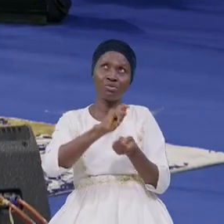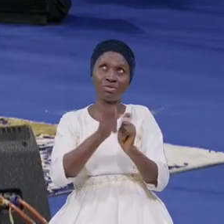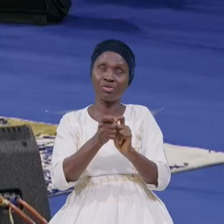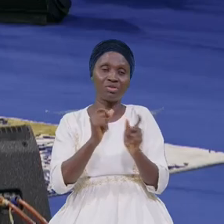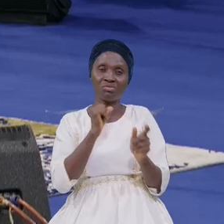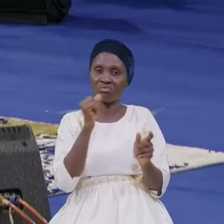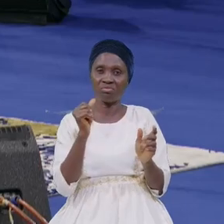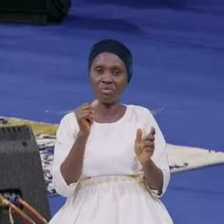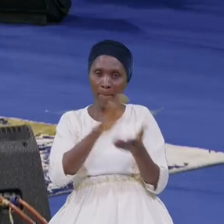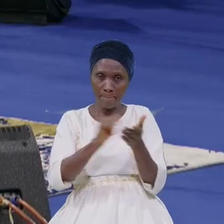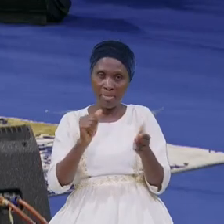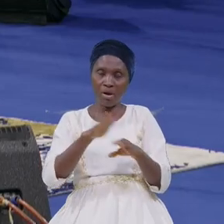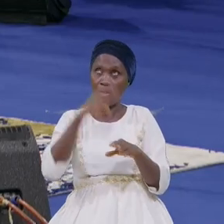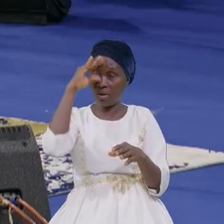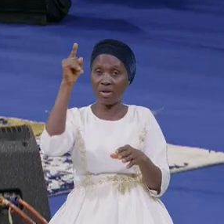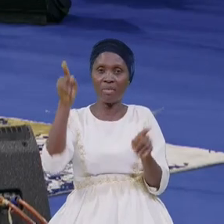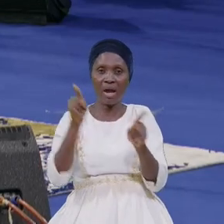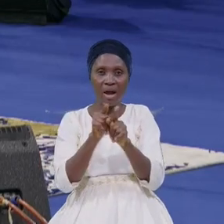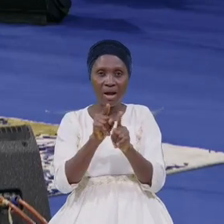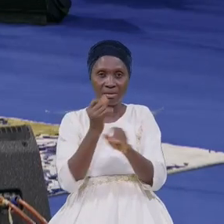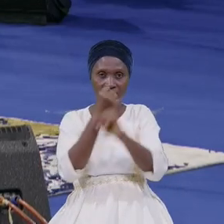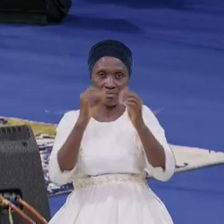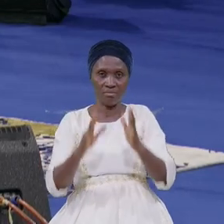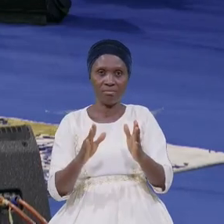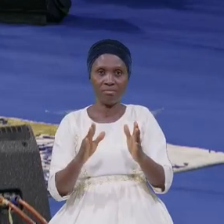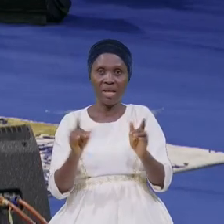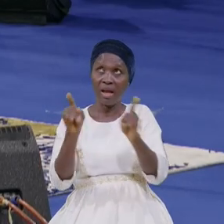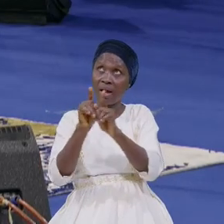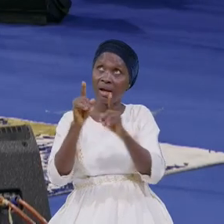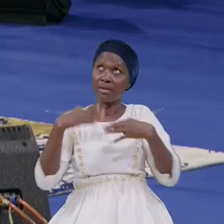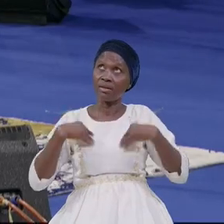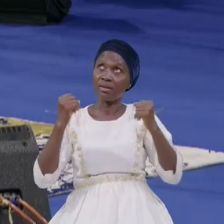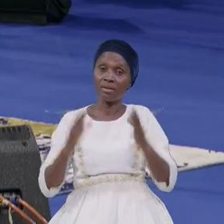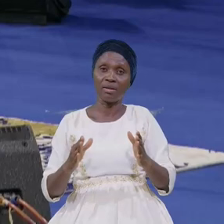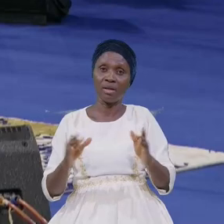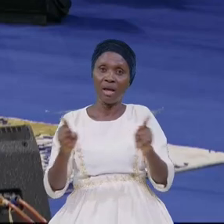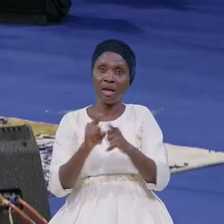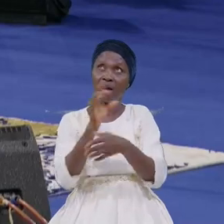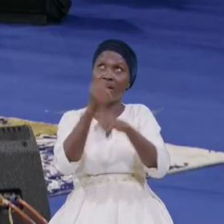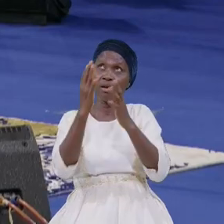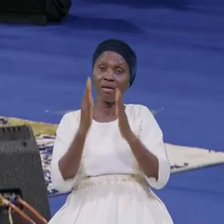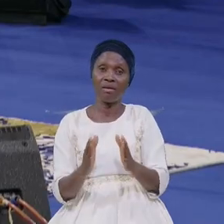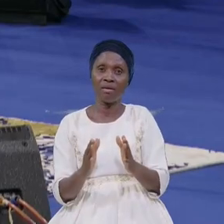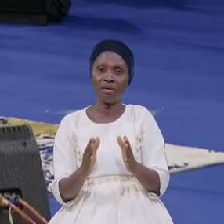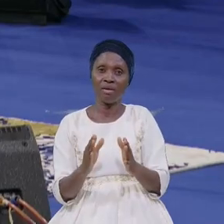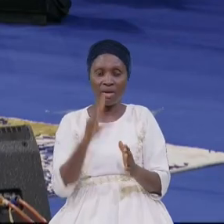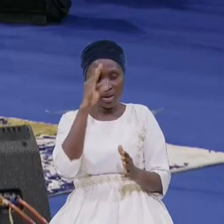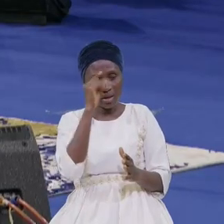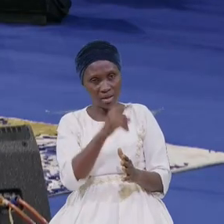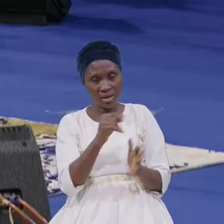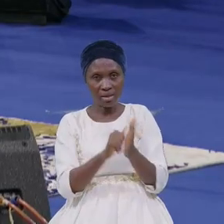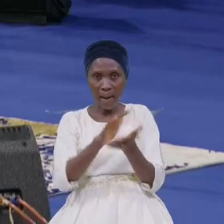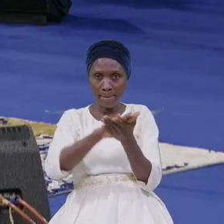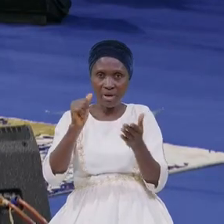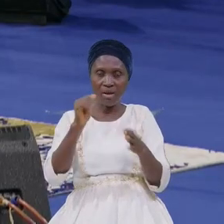qui croit en lui, le sauveur, celui qui croit en lui, le guérisseur, le vainqueur, celui qui